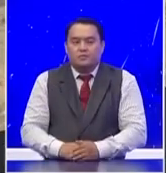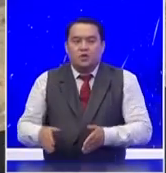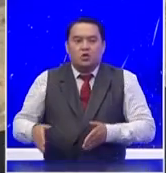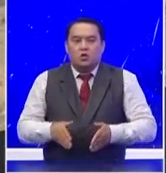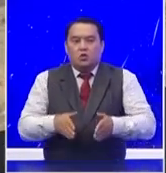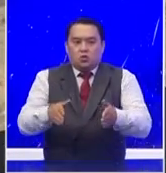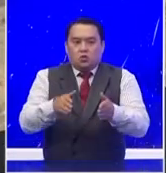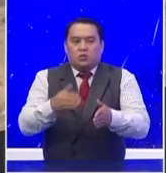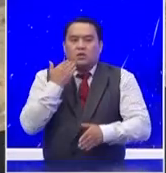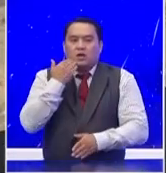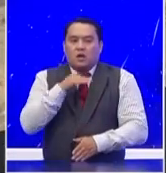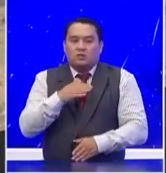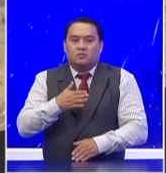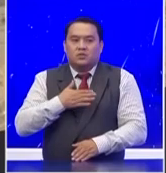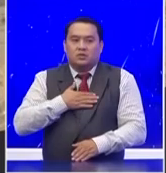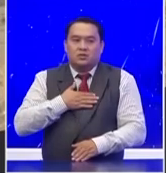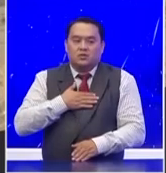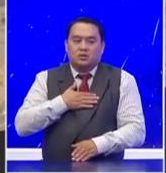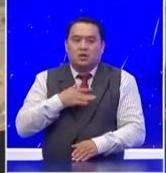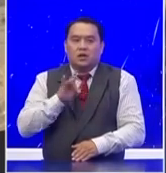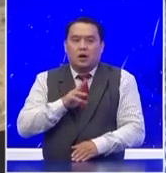сапасы бойынша біздің жаңағы